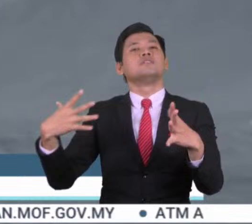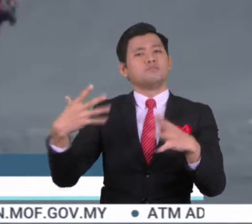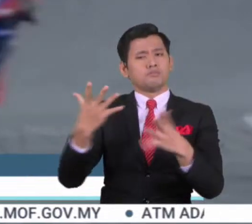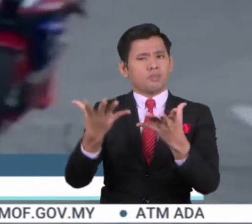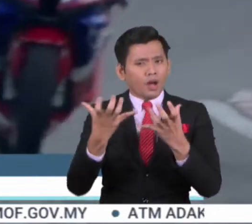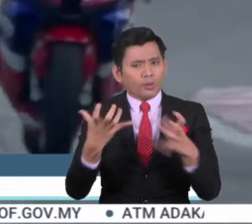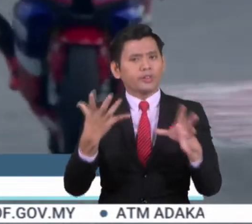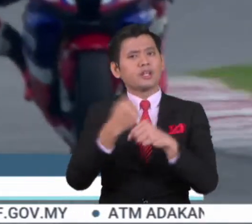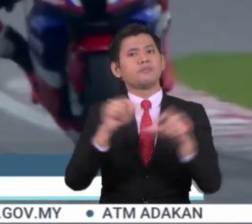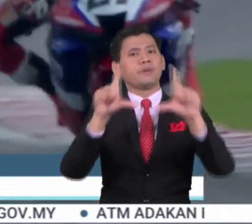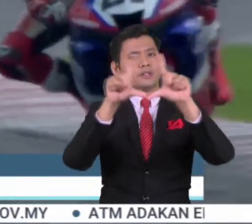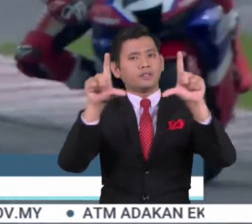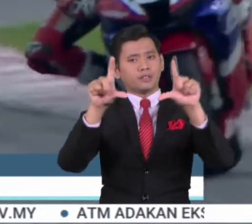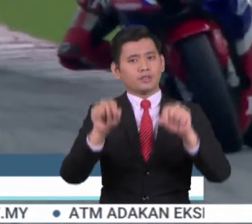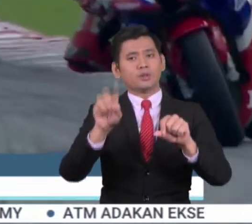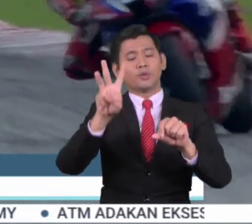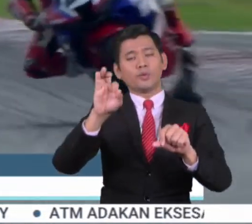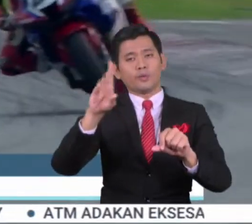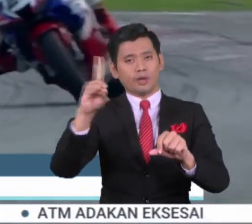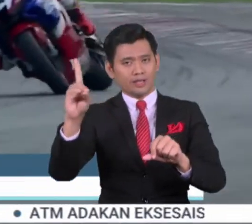wildcard dalam saingan Moto2.